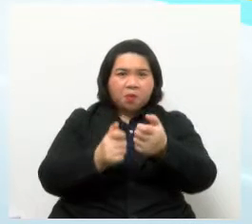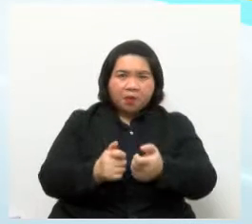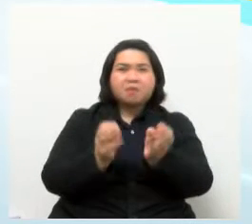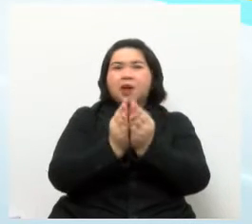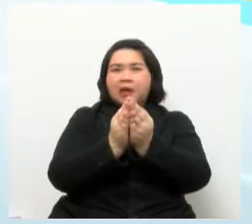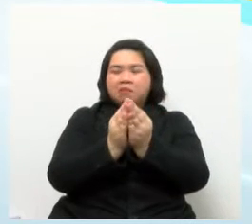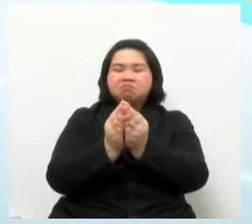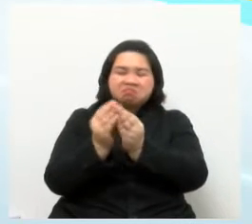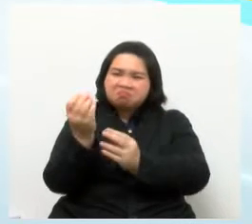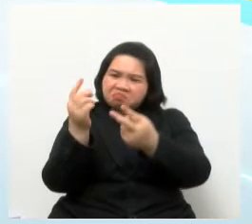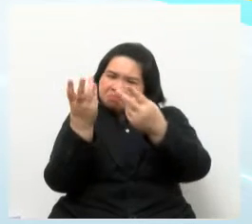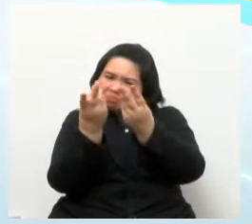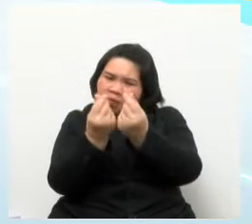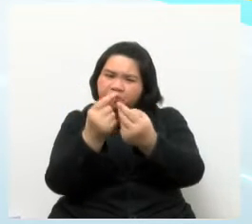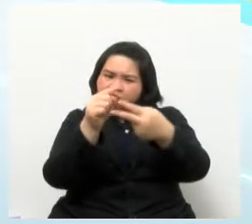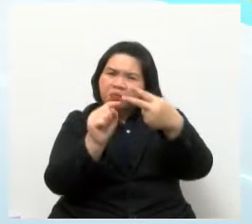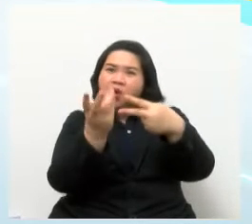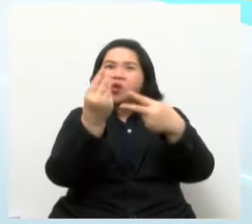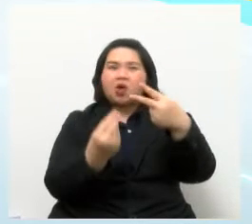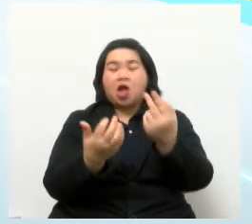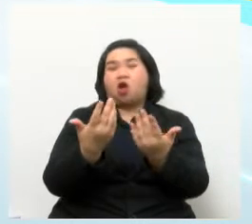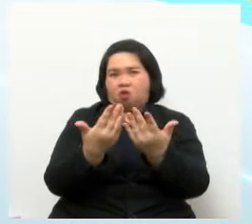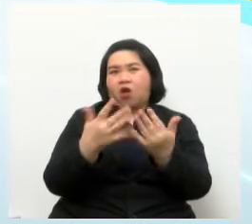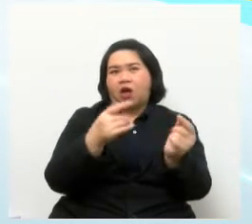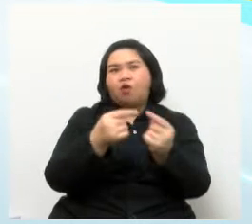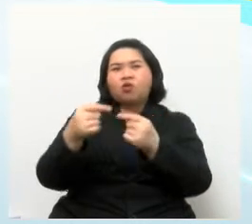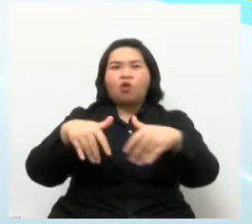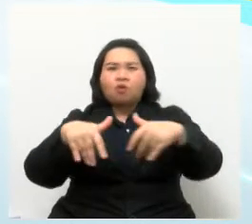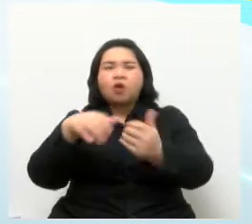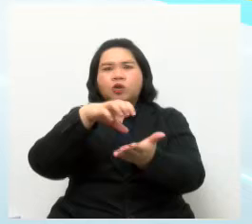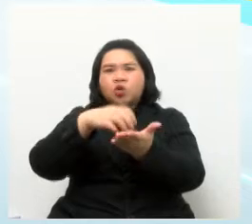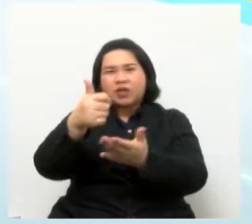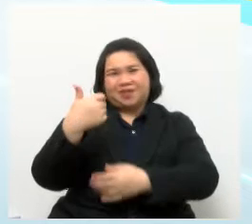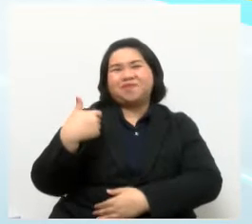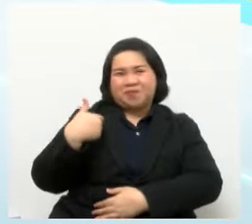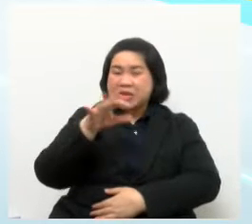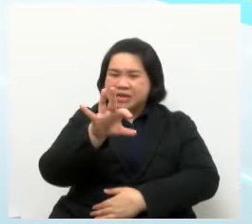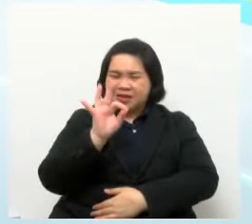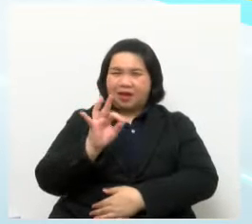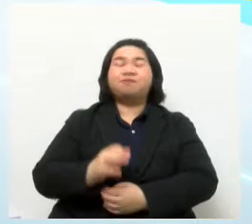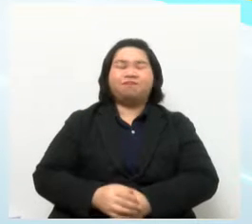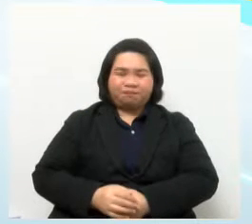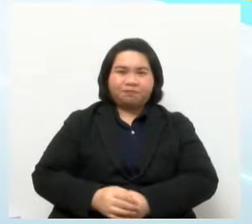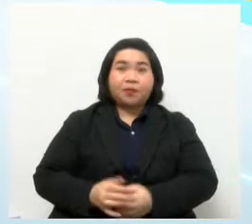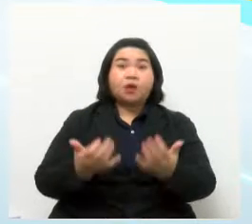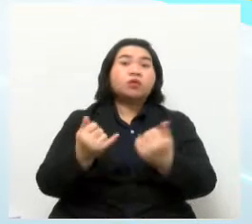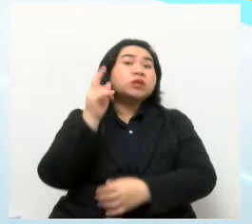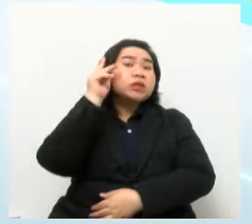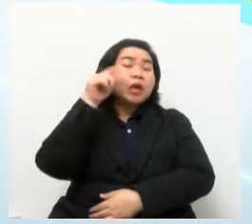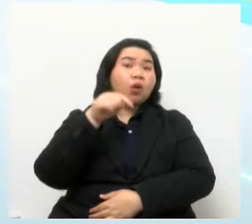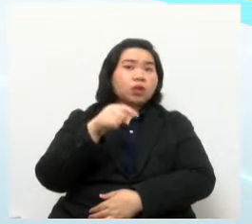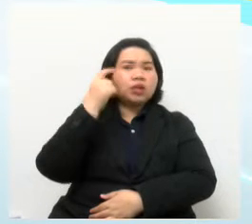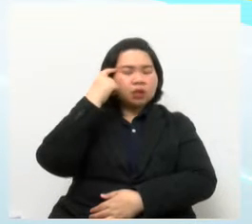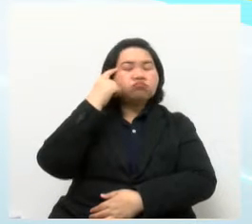จะมีกิจกรรมมาอย่างต่อเนื่องนะคะเพื่อส่งต่อให้กับท่านผู้โชคดีนั่นเองและที่สำคัญรูปแบบของรายการของเรานะคะจะสร้างการ